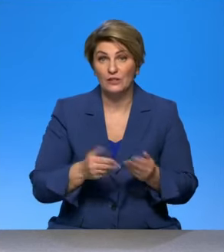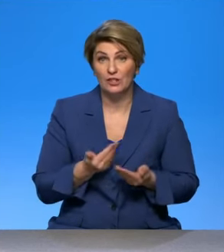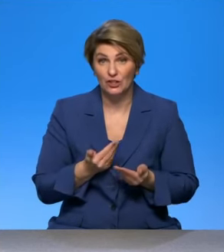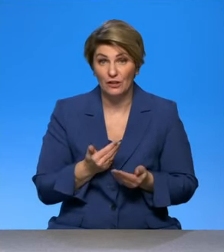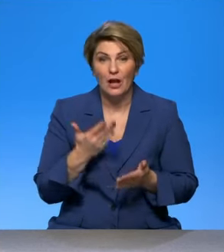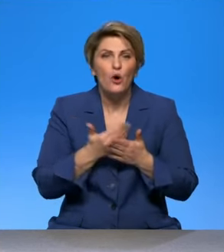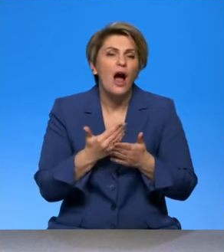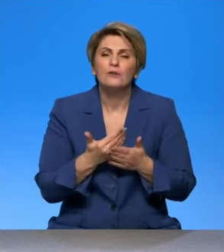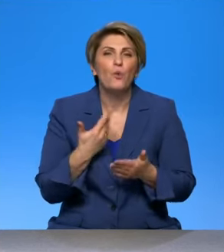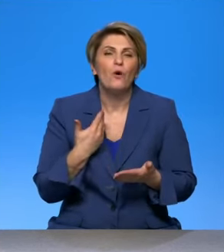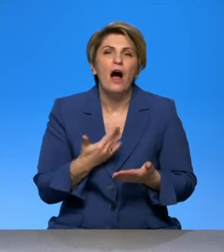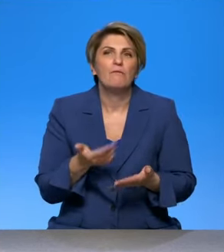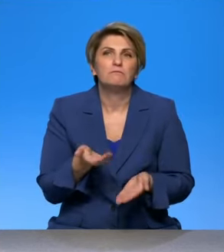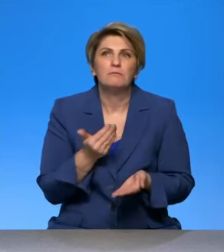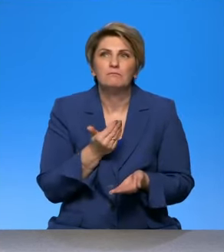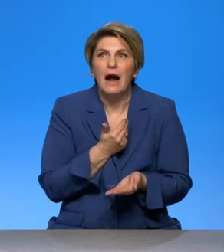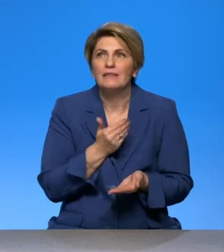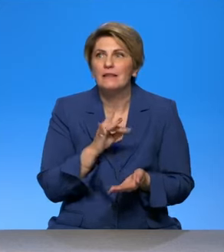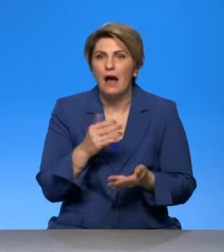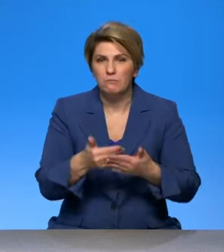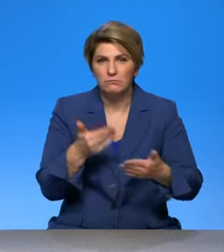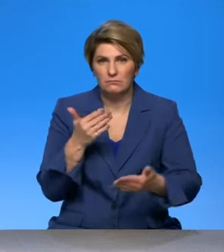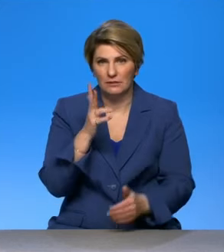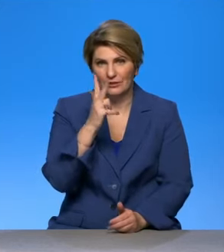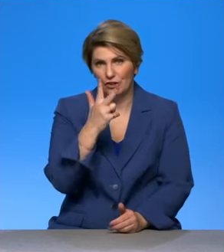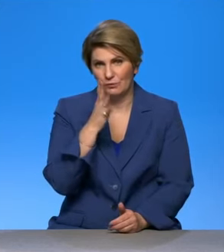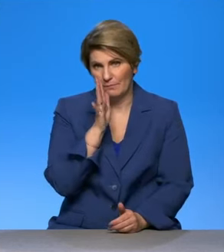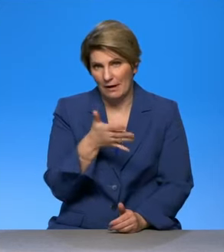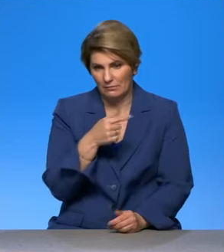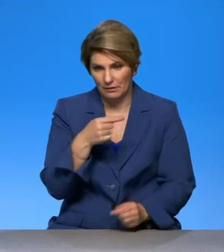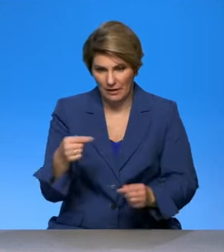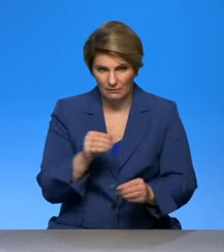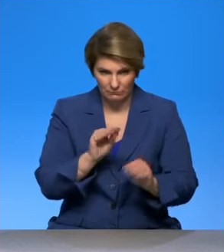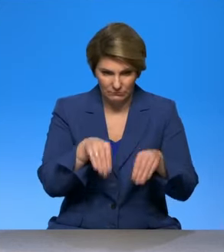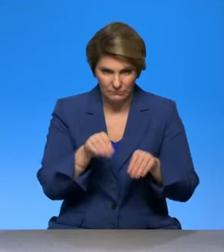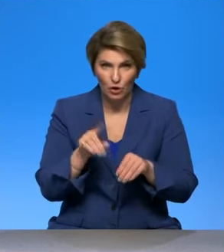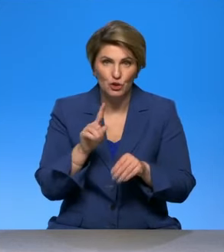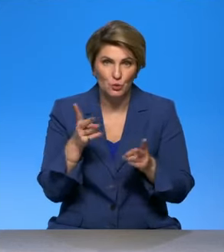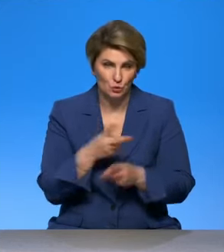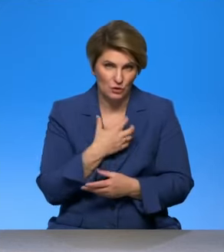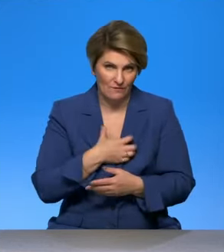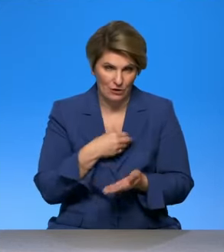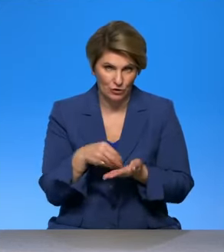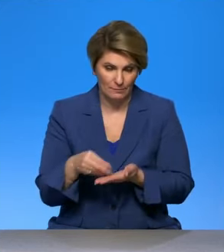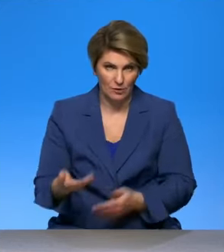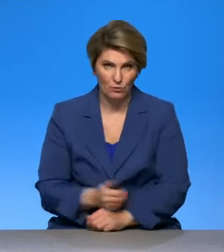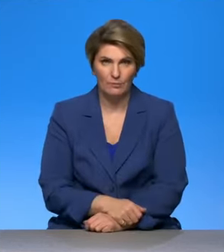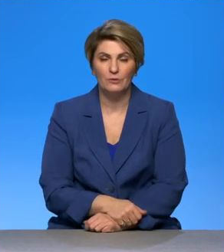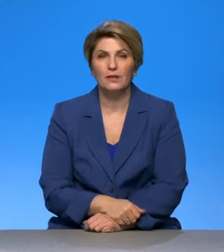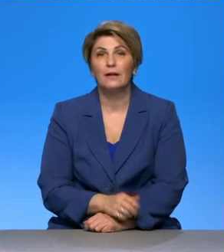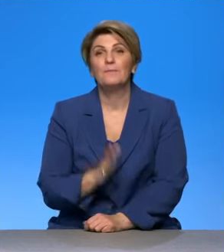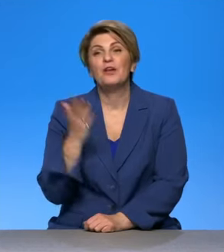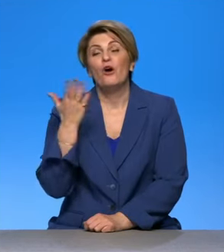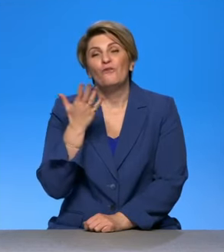3-5-летнего промежутка. И тогда будет видно, к какому времени накопить на тот же самый телефон. Алексей Леонидович, а вот если так